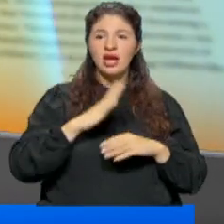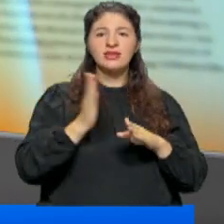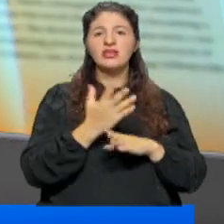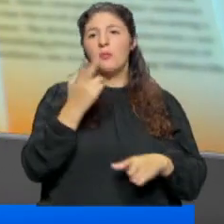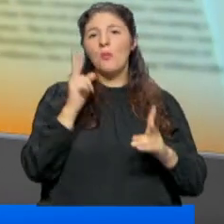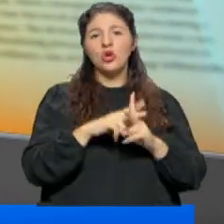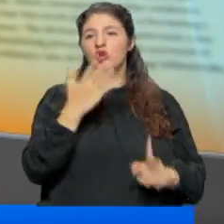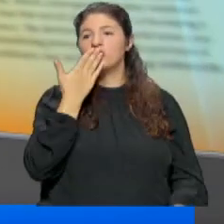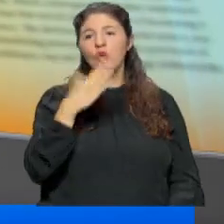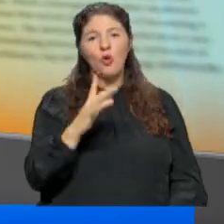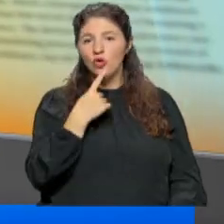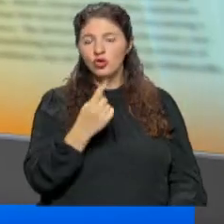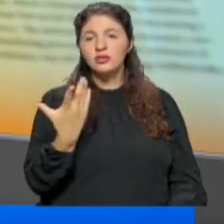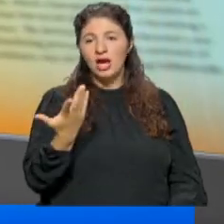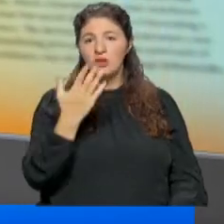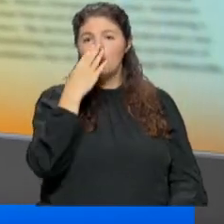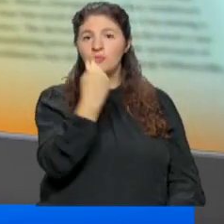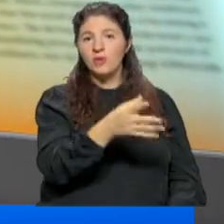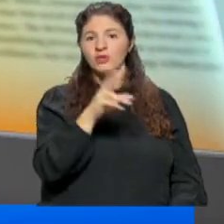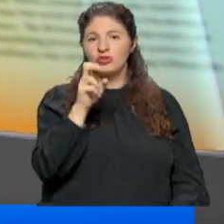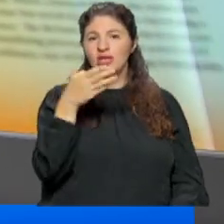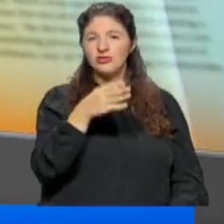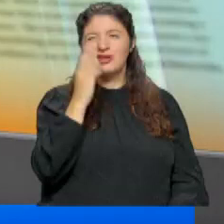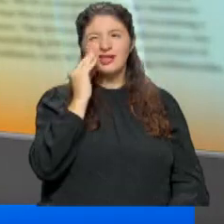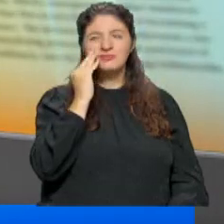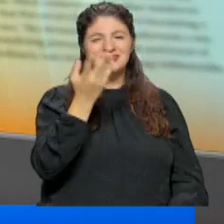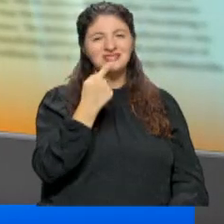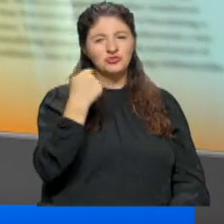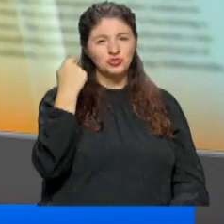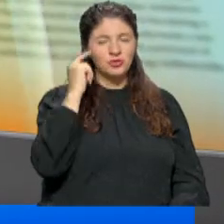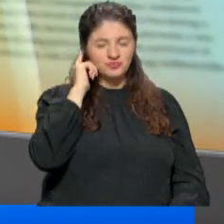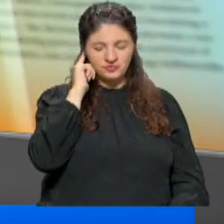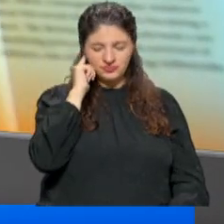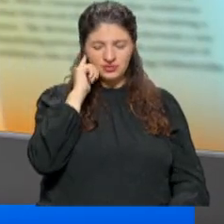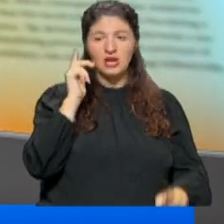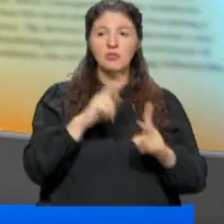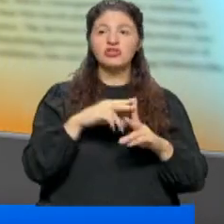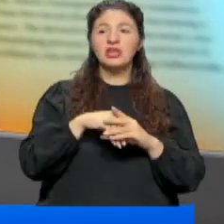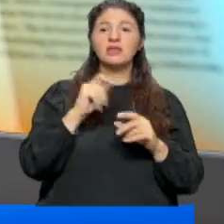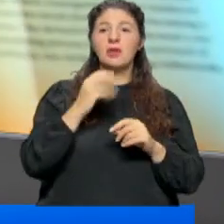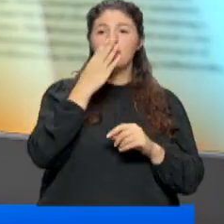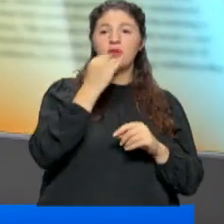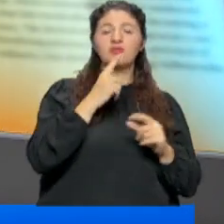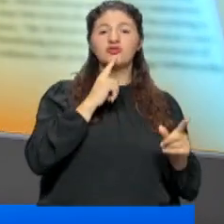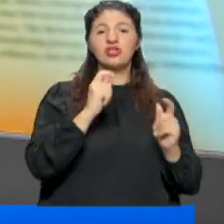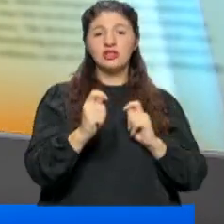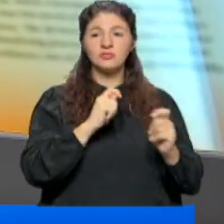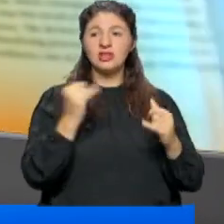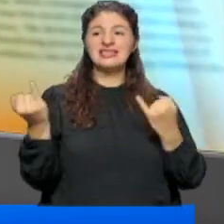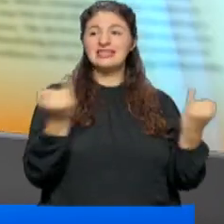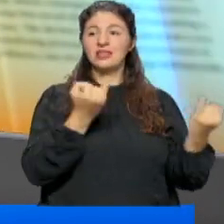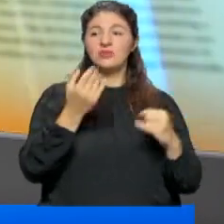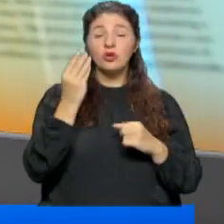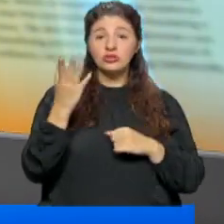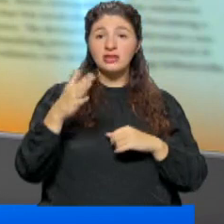nedense polise yok diyor. Yani promosyon konusuna giriyoruz, anlamışsınızdır diye düşünüyorum. Polisler için yapılan promosyon sözleşmesi